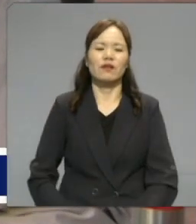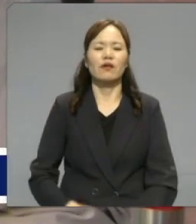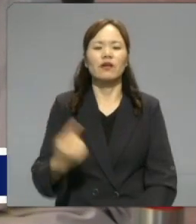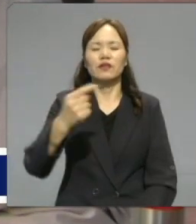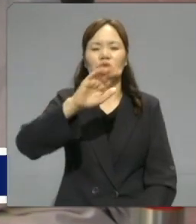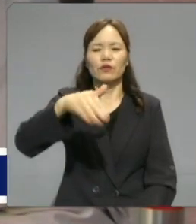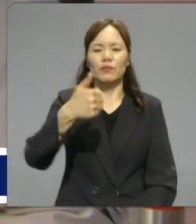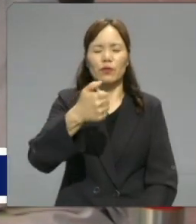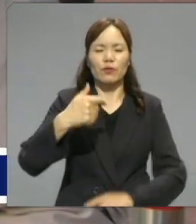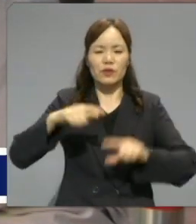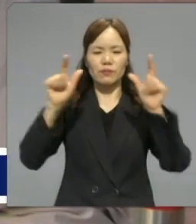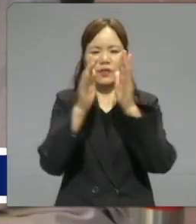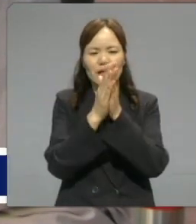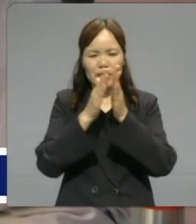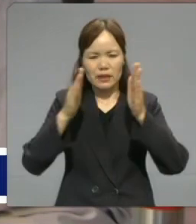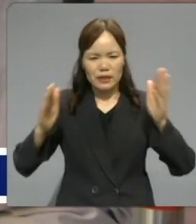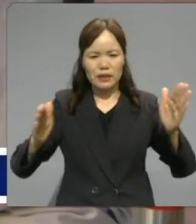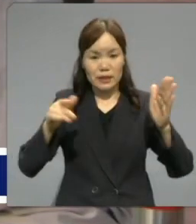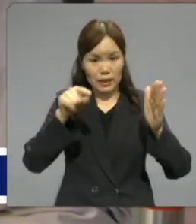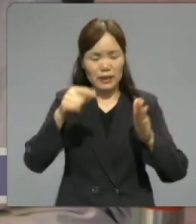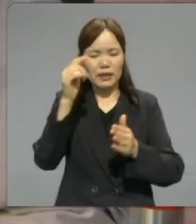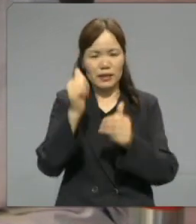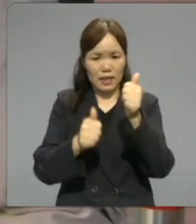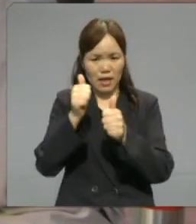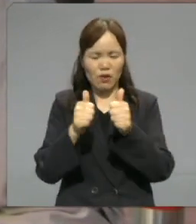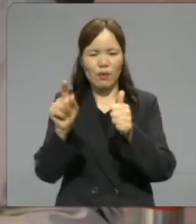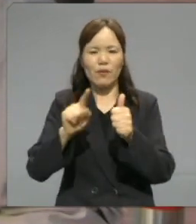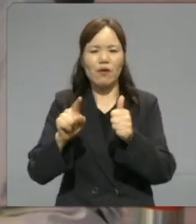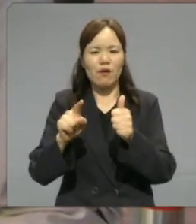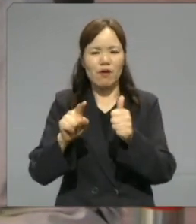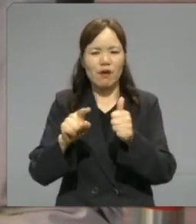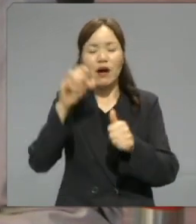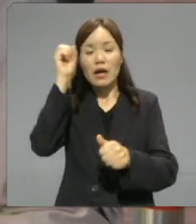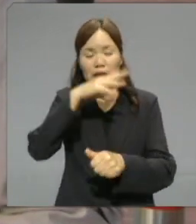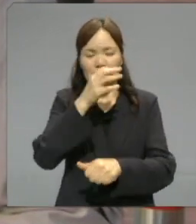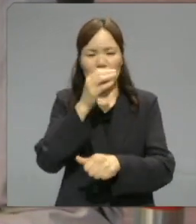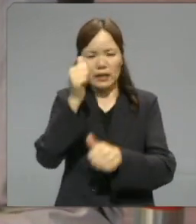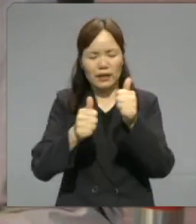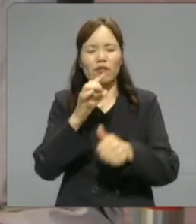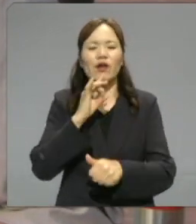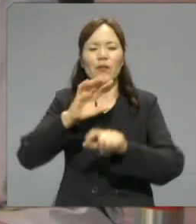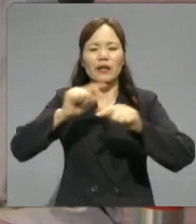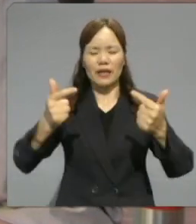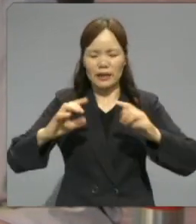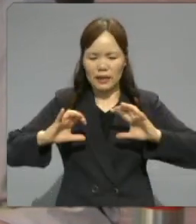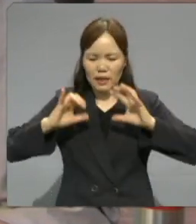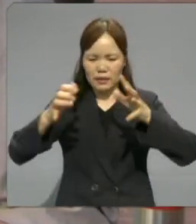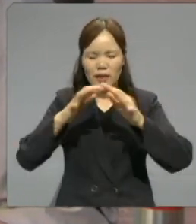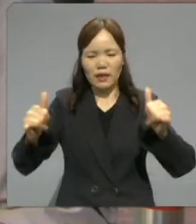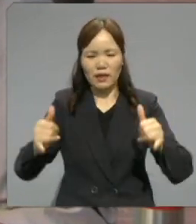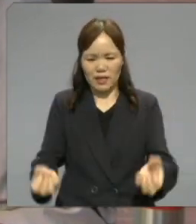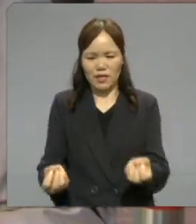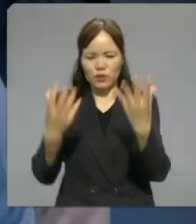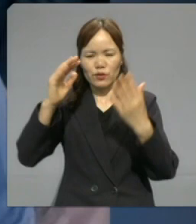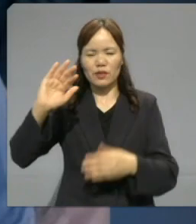1950년 개최된 F1 모나코 그랑프리 대회는 단순 대회를 넘어 세계인의 축제로